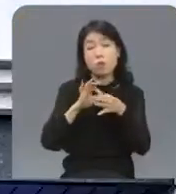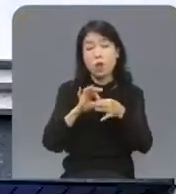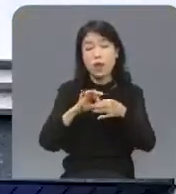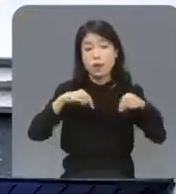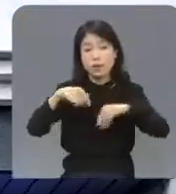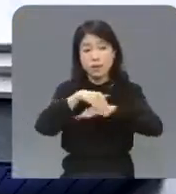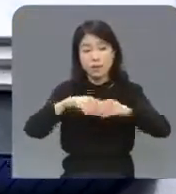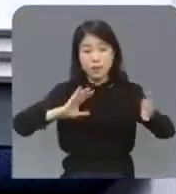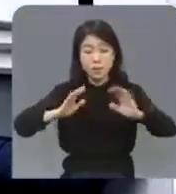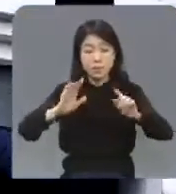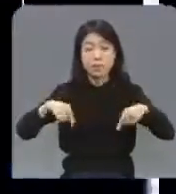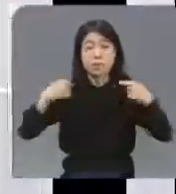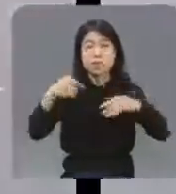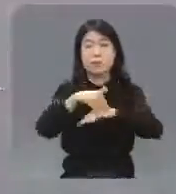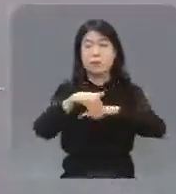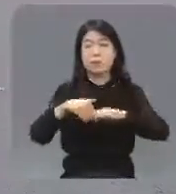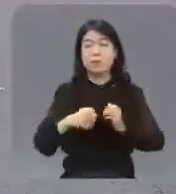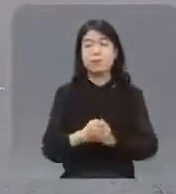참여합니다.